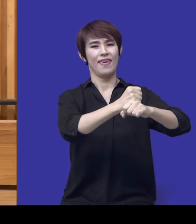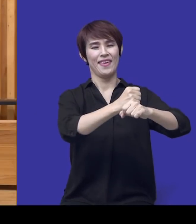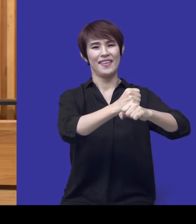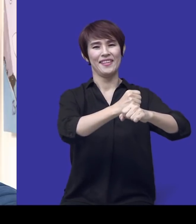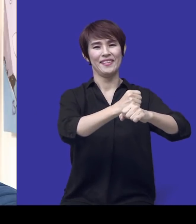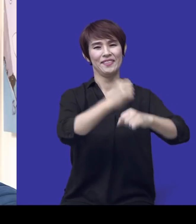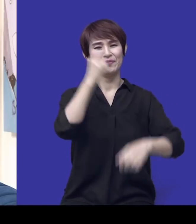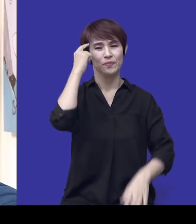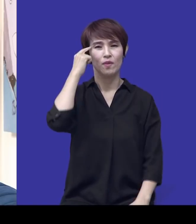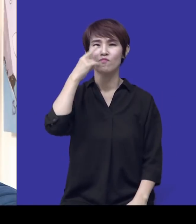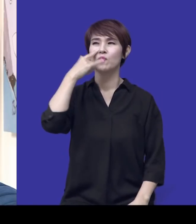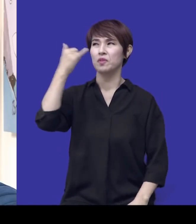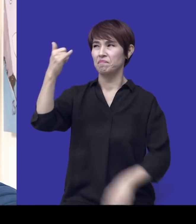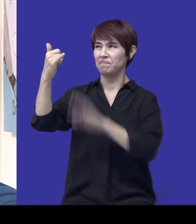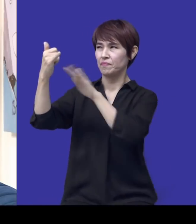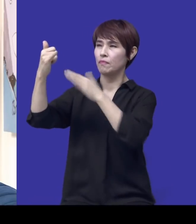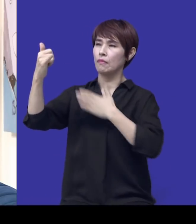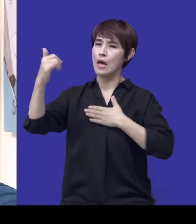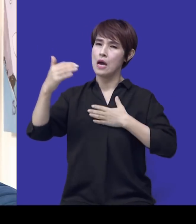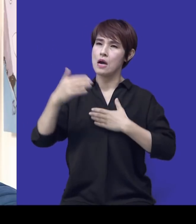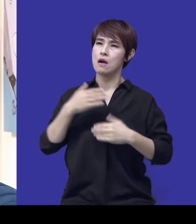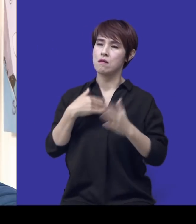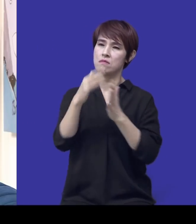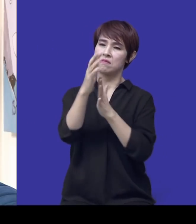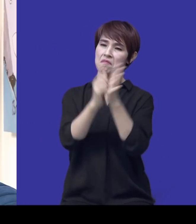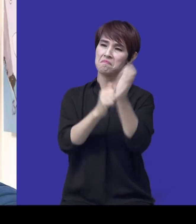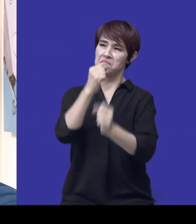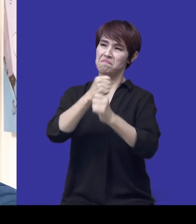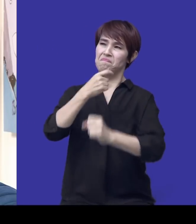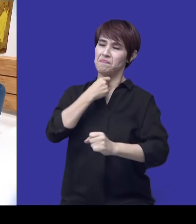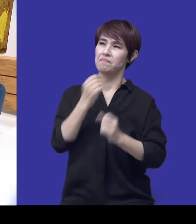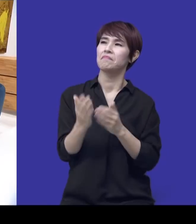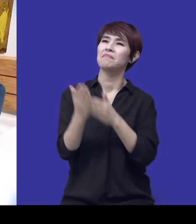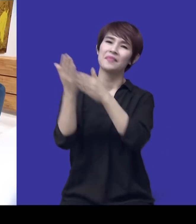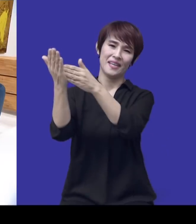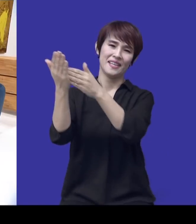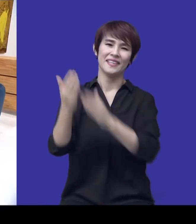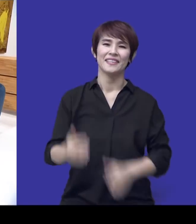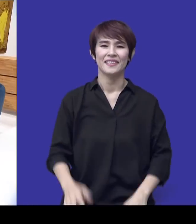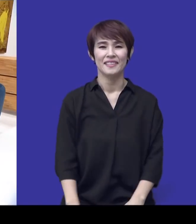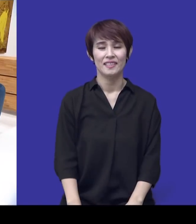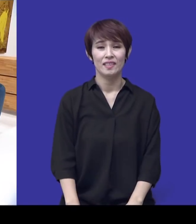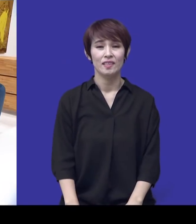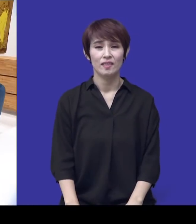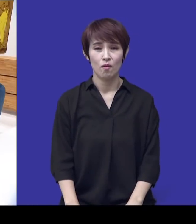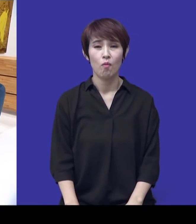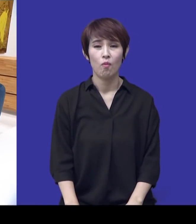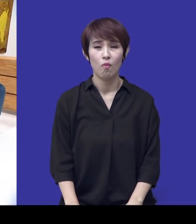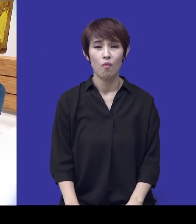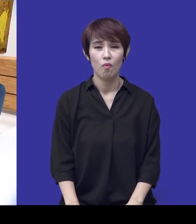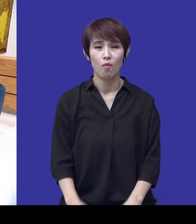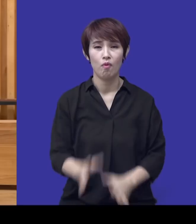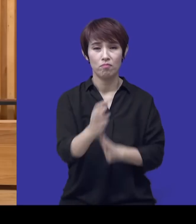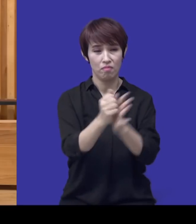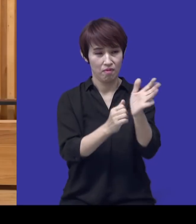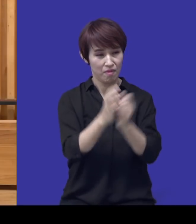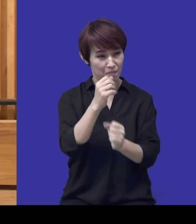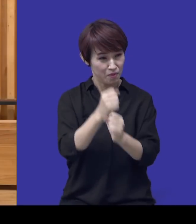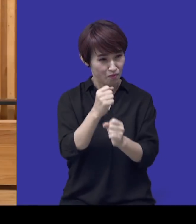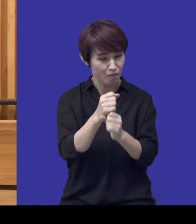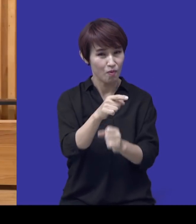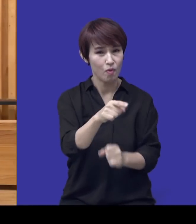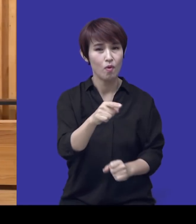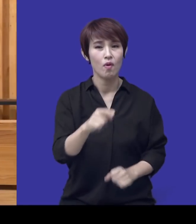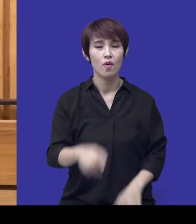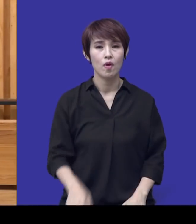해서 부모님한테 난 패션을 하겠다고 그때 말씀드렸었어요. 계기가 된 거네요. 그래서 장갑도 진짜. 만들고. 네. 그럼 당연히 진학을